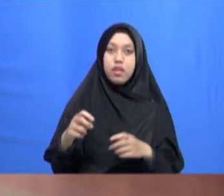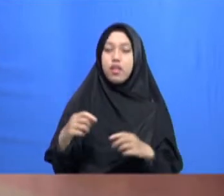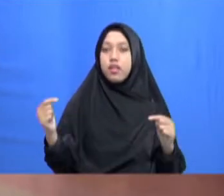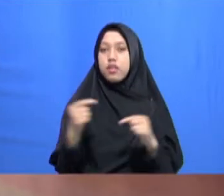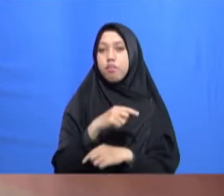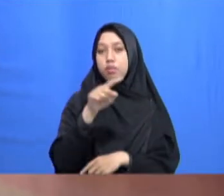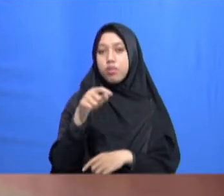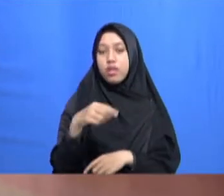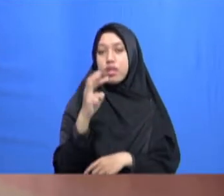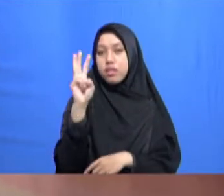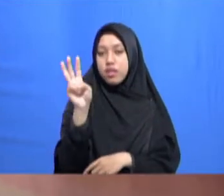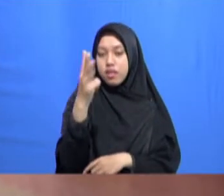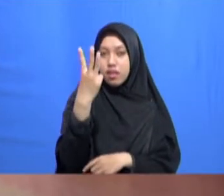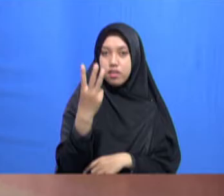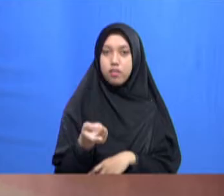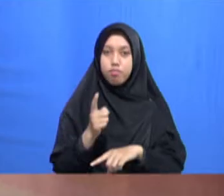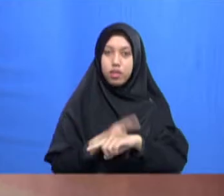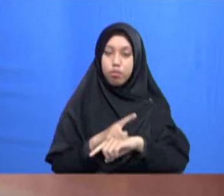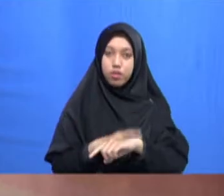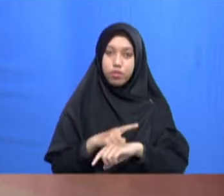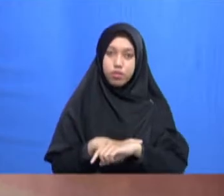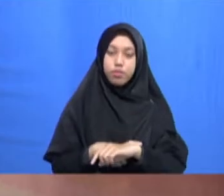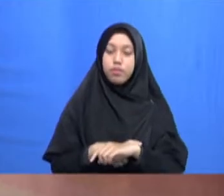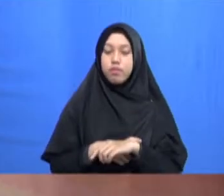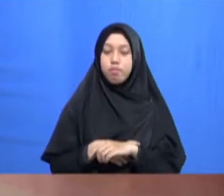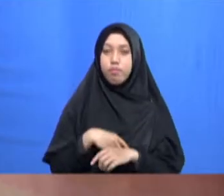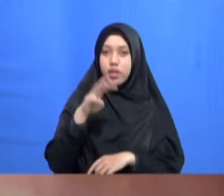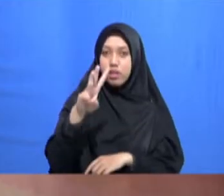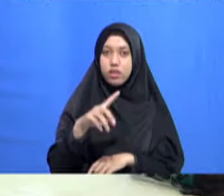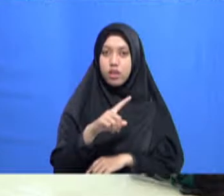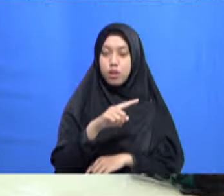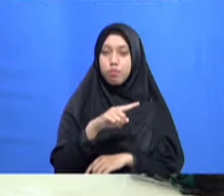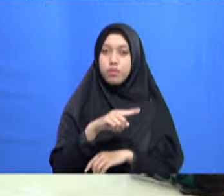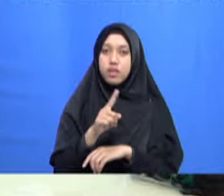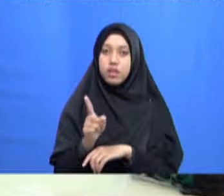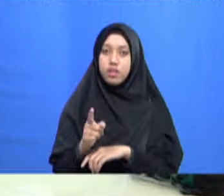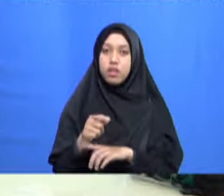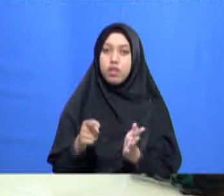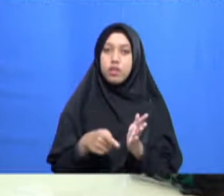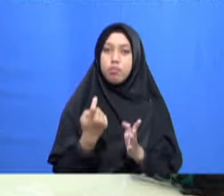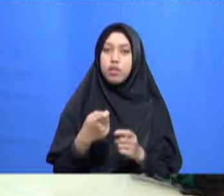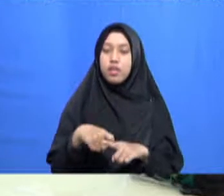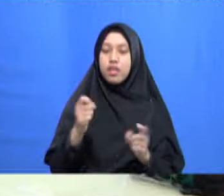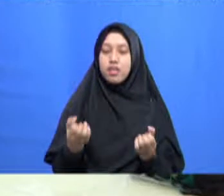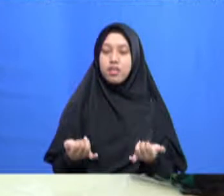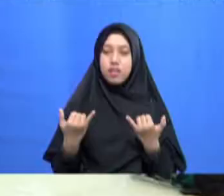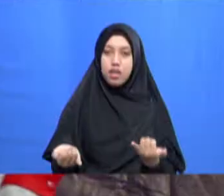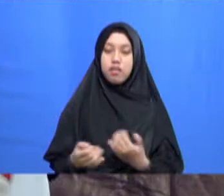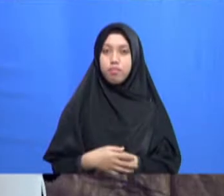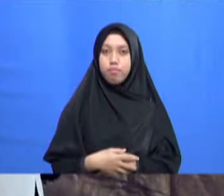ketiga. Waktu Bapak 3 menit dimulai dari sekarang.